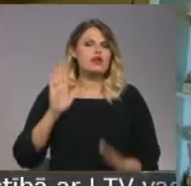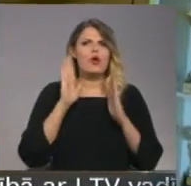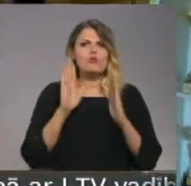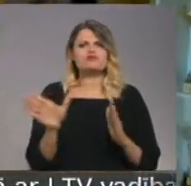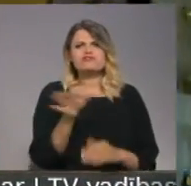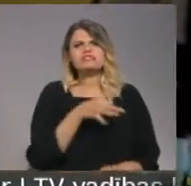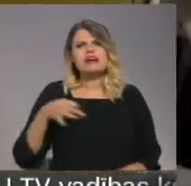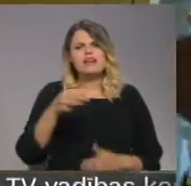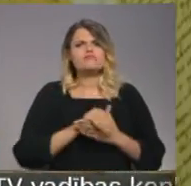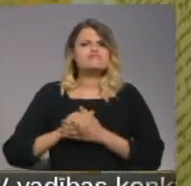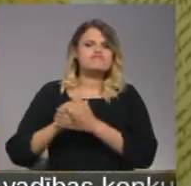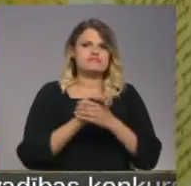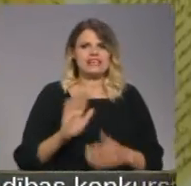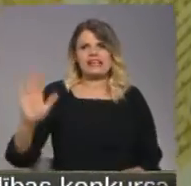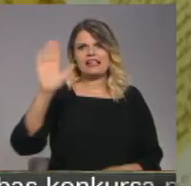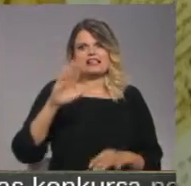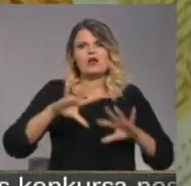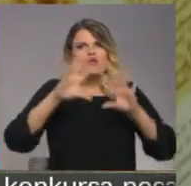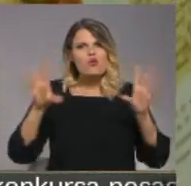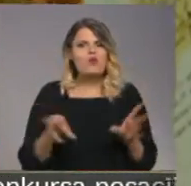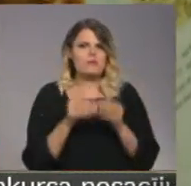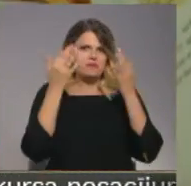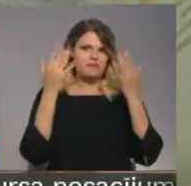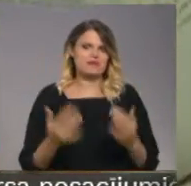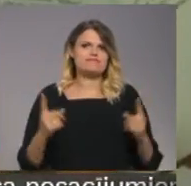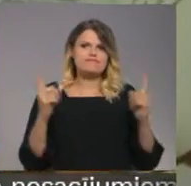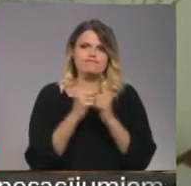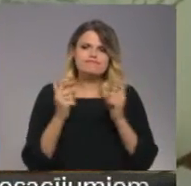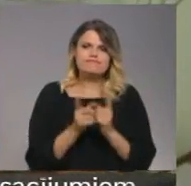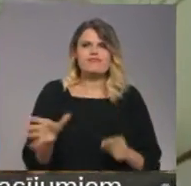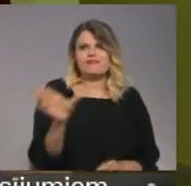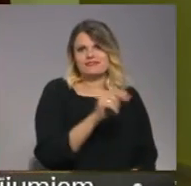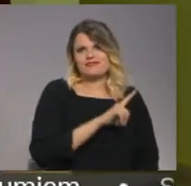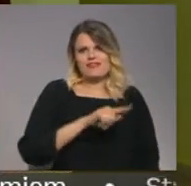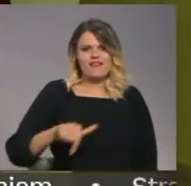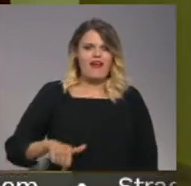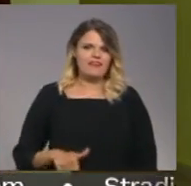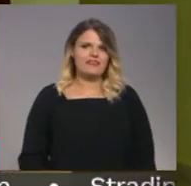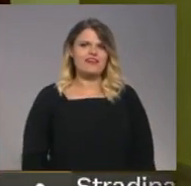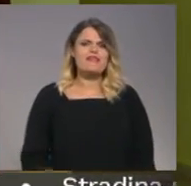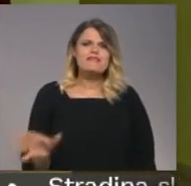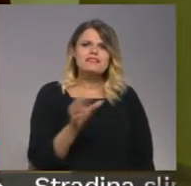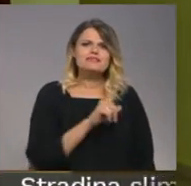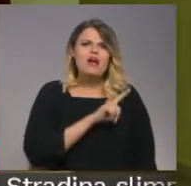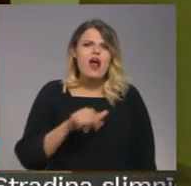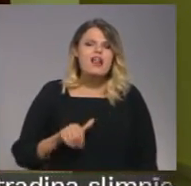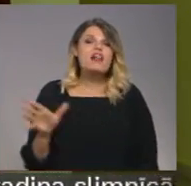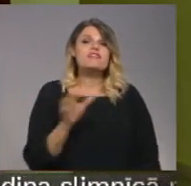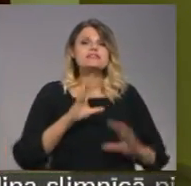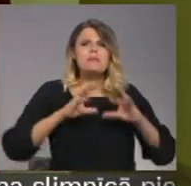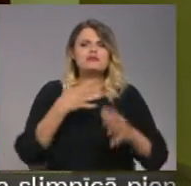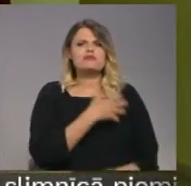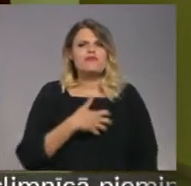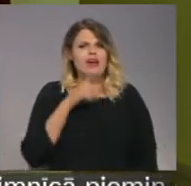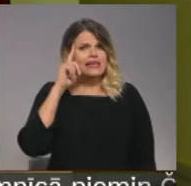visu reģionu vienotības dienu, kurā kopīgos pasākumos tiksies visa Latvija. Visai Latvijai, visai pasaulē jozana,